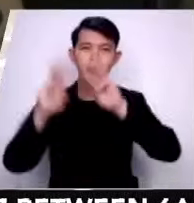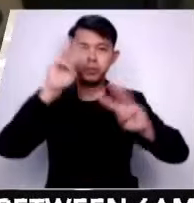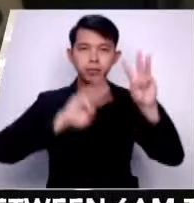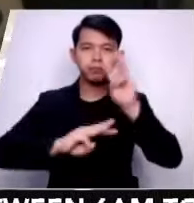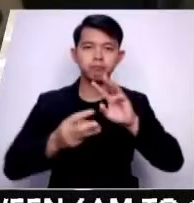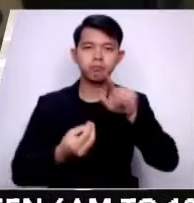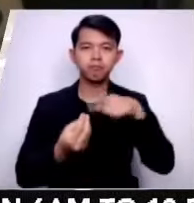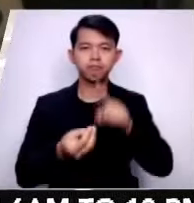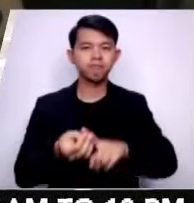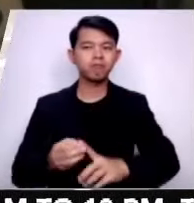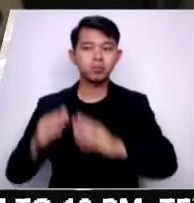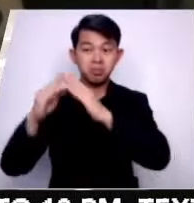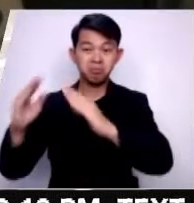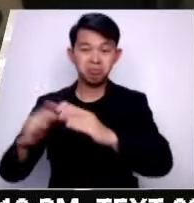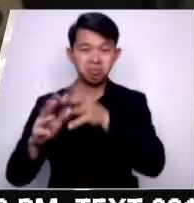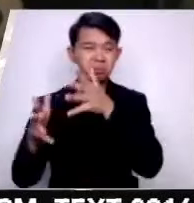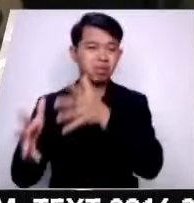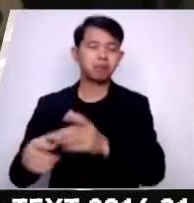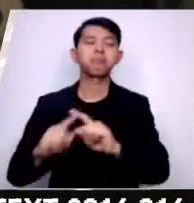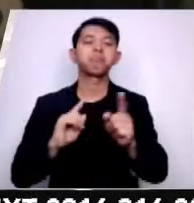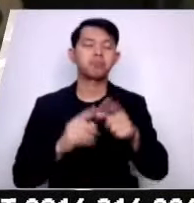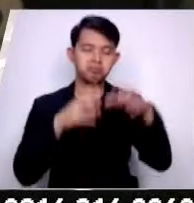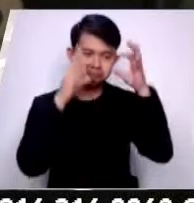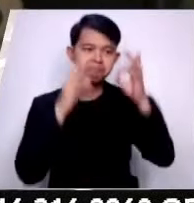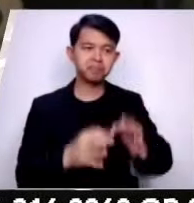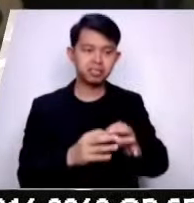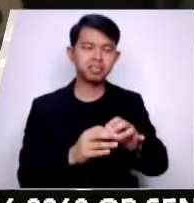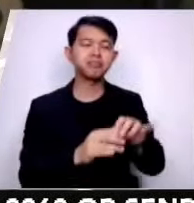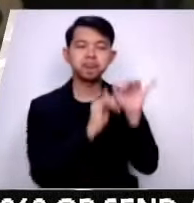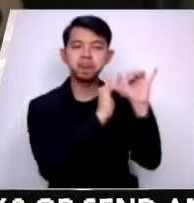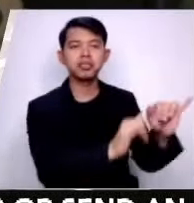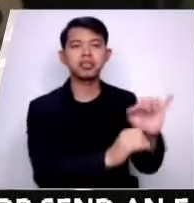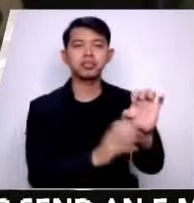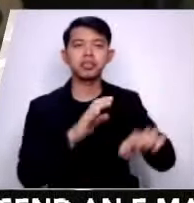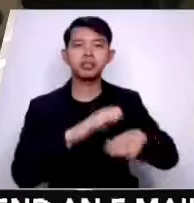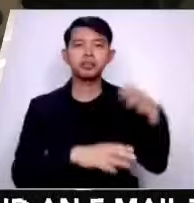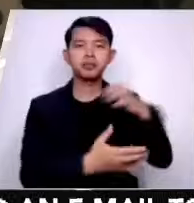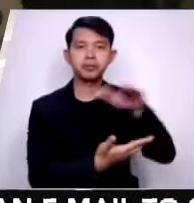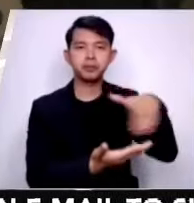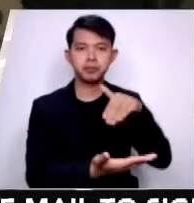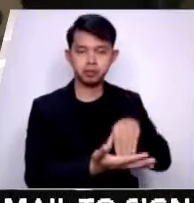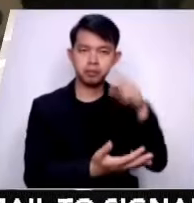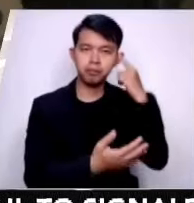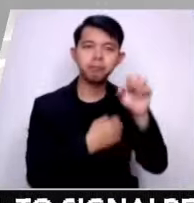ilang residente na manatili sa evacuation centers para sa kanilang kaligtasan.